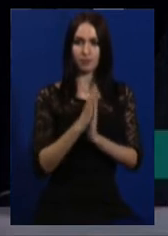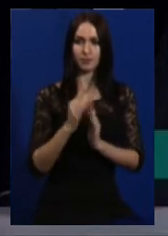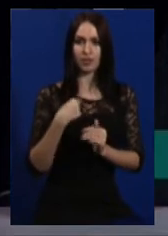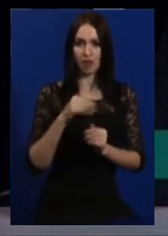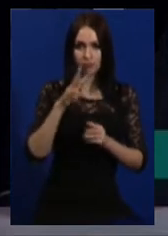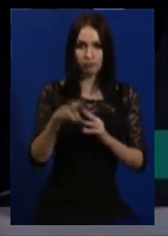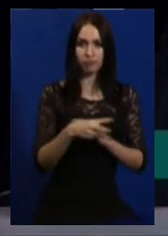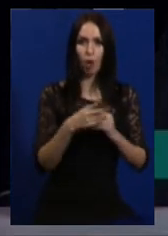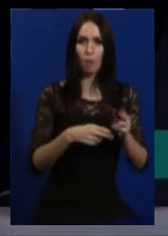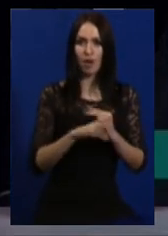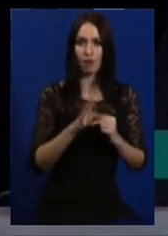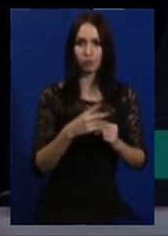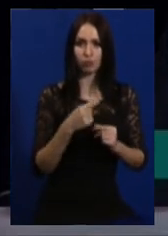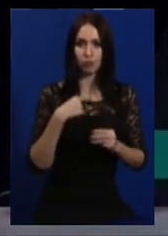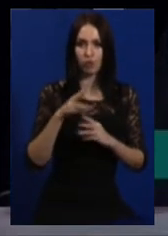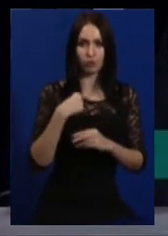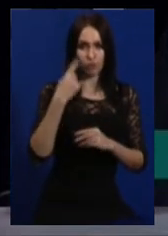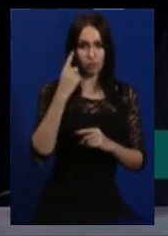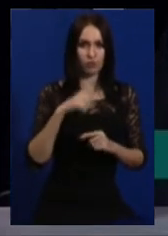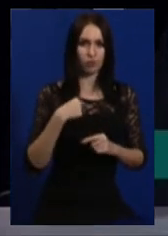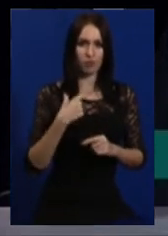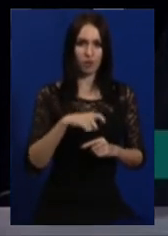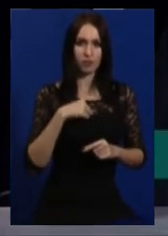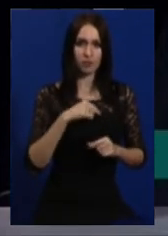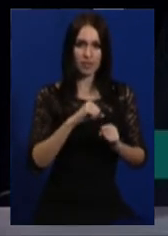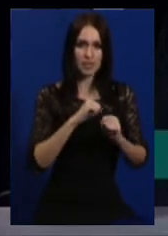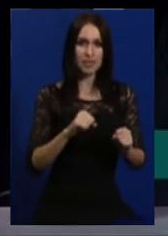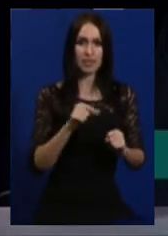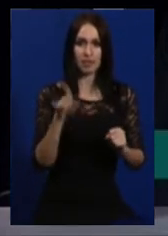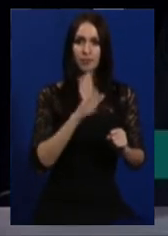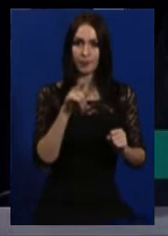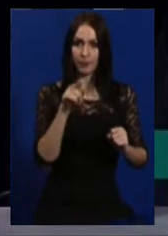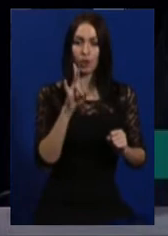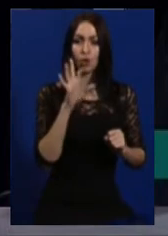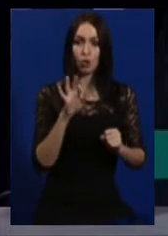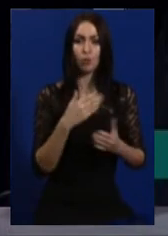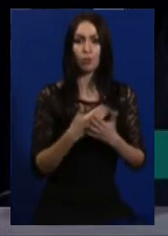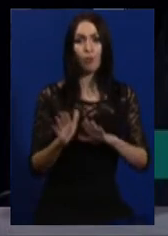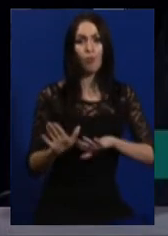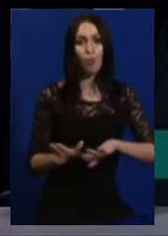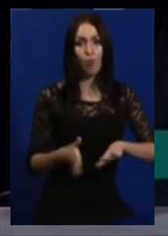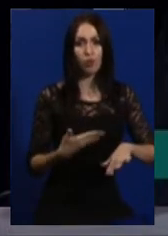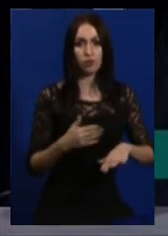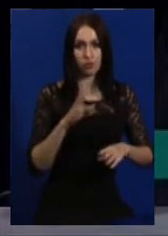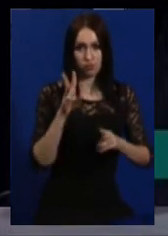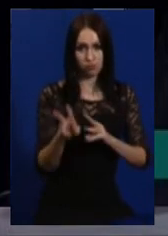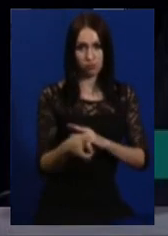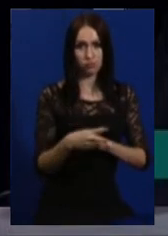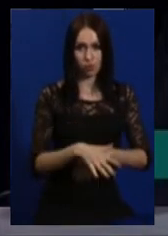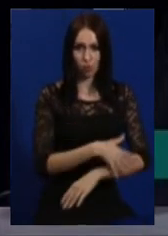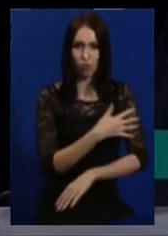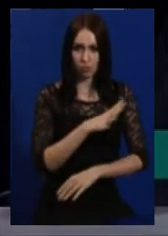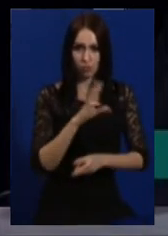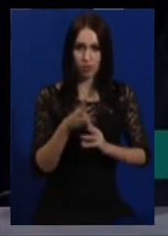что самое было все в порядке я очень мужественный и сильный человек где-то после съемка долго была и